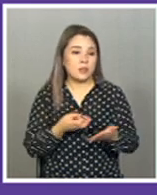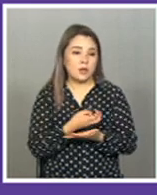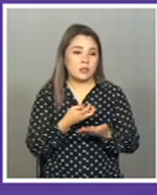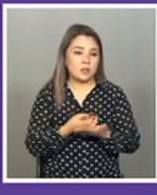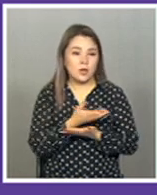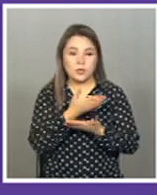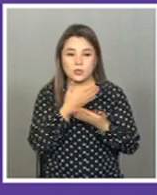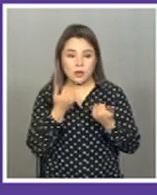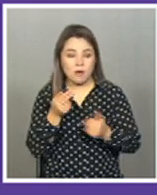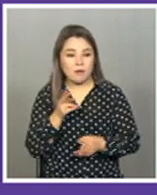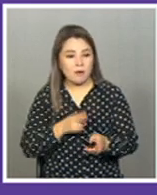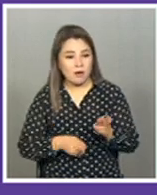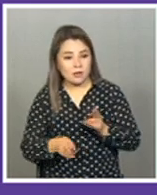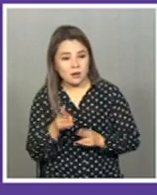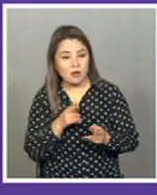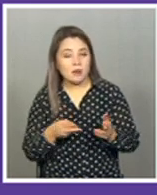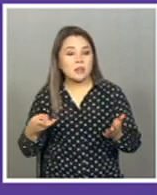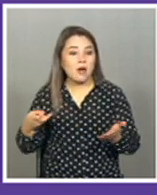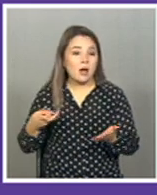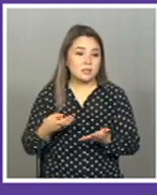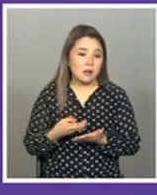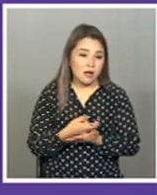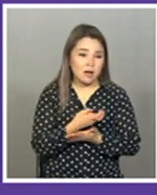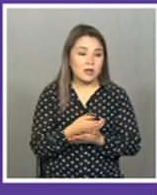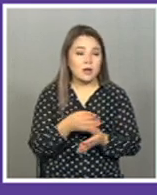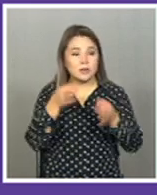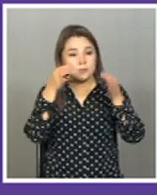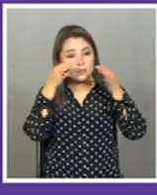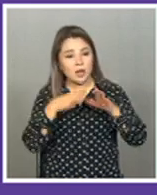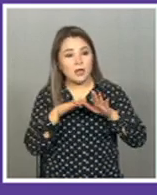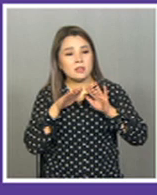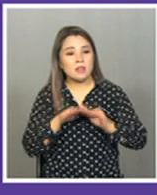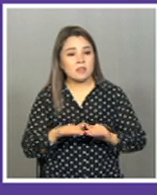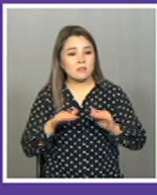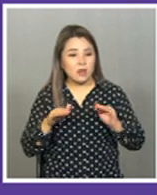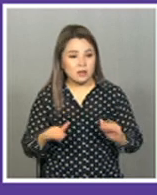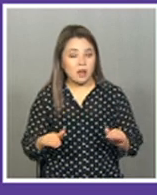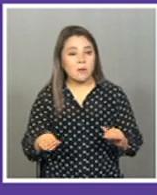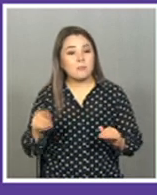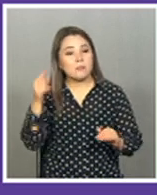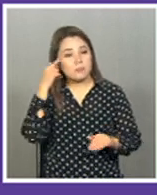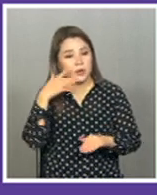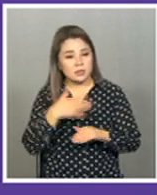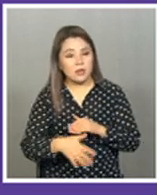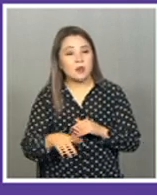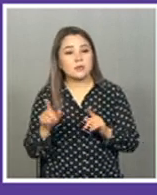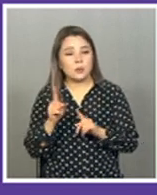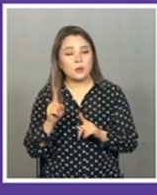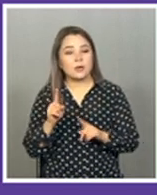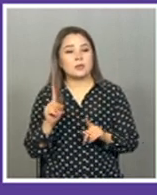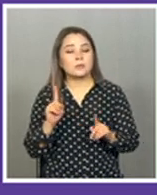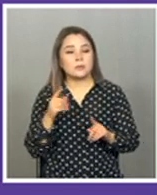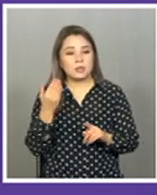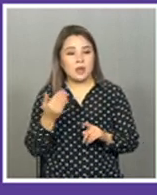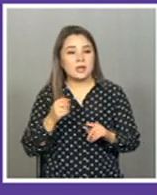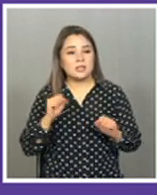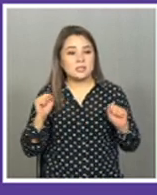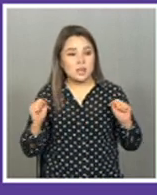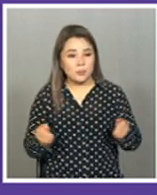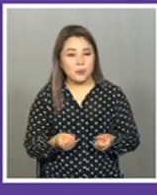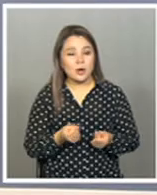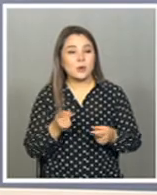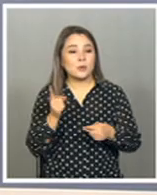коньках, на санках. И заплакала детвора. Поняла тогда зима, что ее ждут и